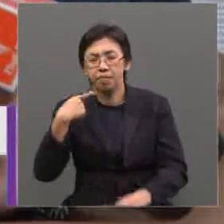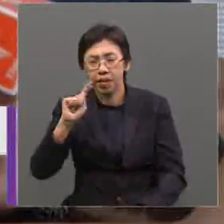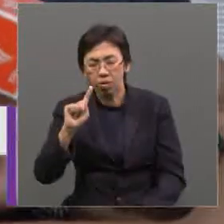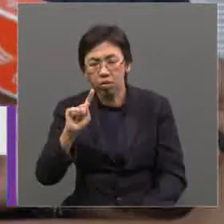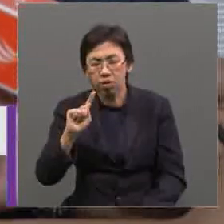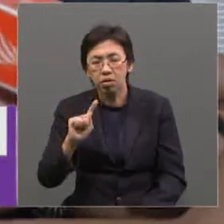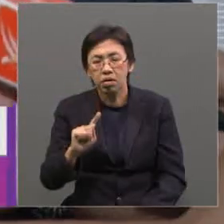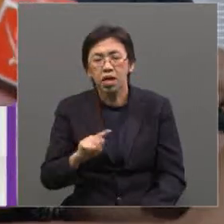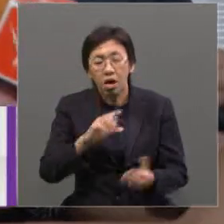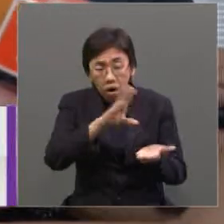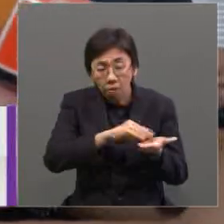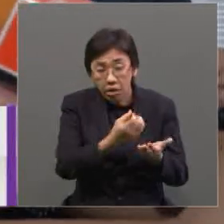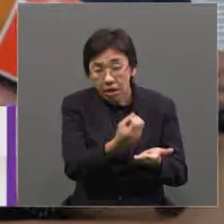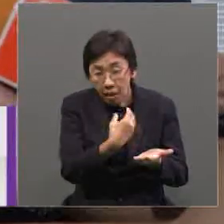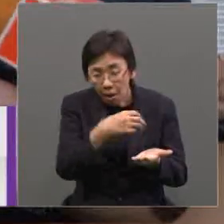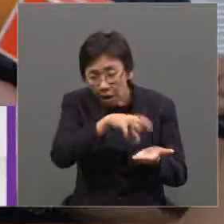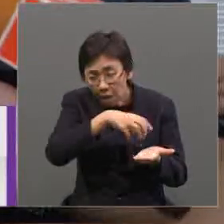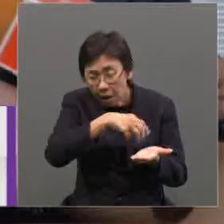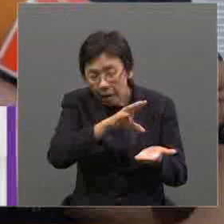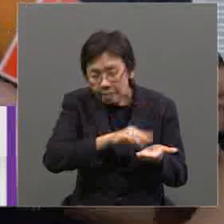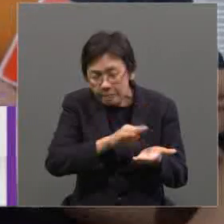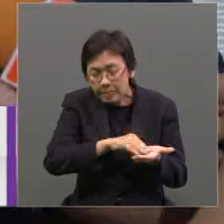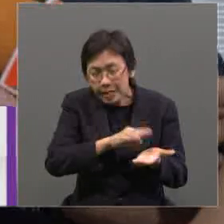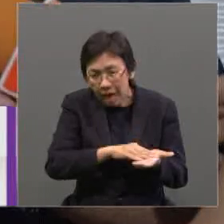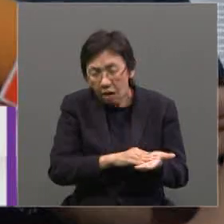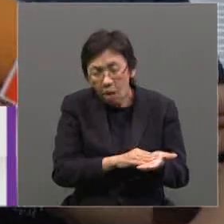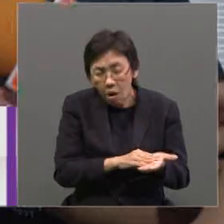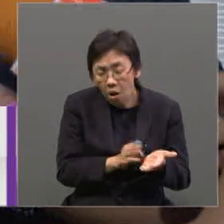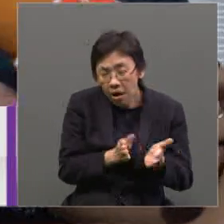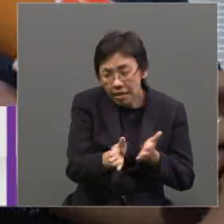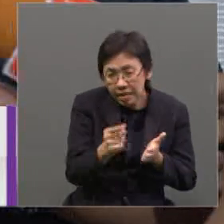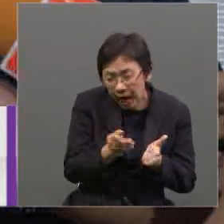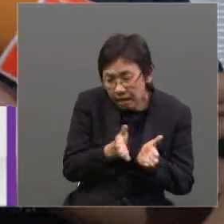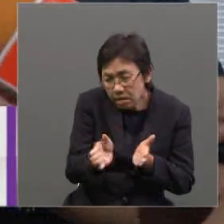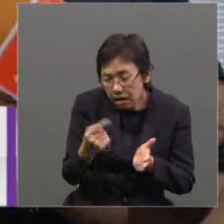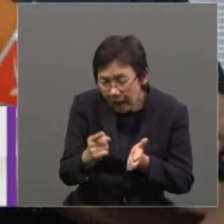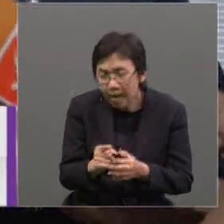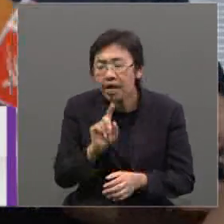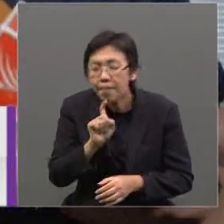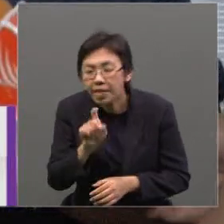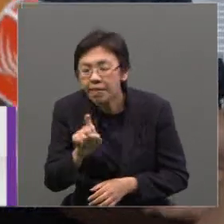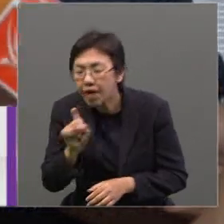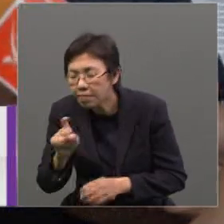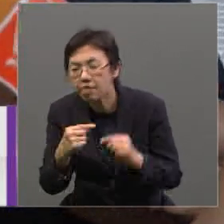ก็คงจะต้องเอาข้อมูลที่คุณฟิล์มให้มาที่มีการพาดพิงไปถึงบุคคลอื่นด้วยนะครับไปตามข้อเท็จจริงเพิ่มเ